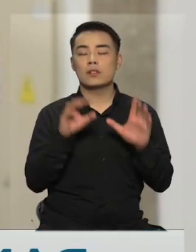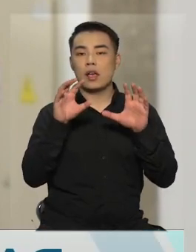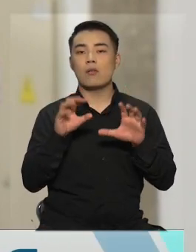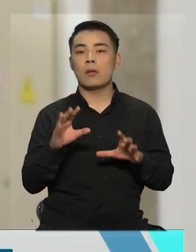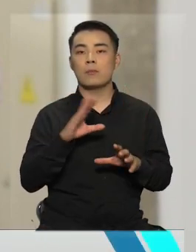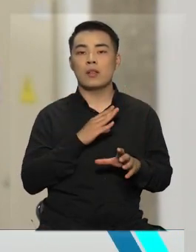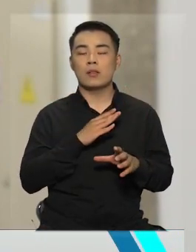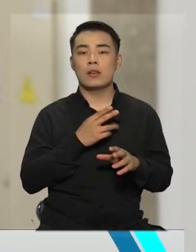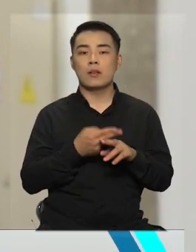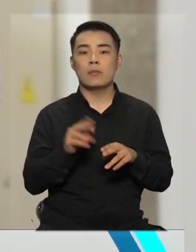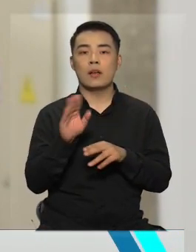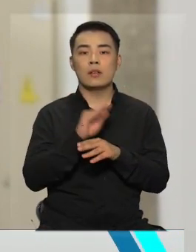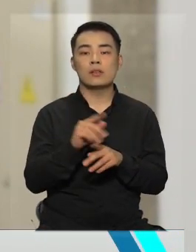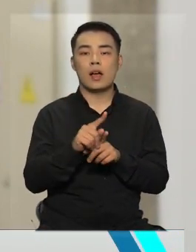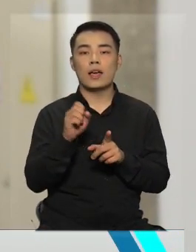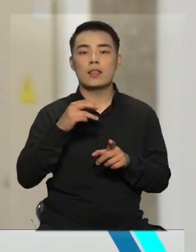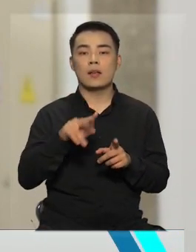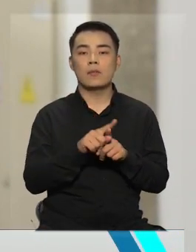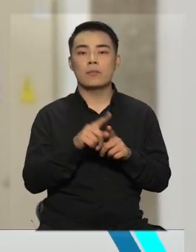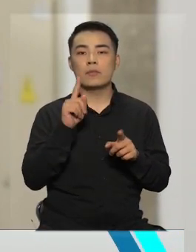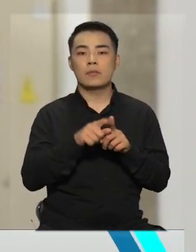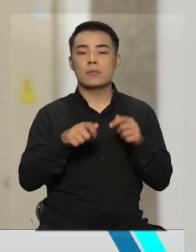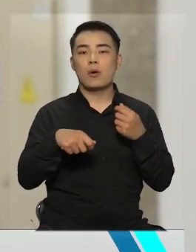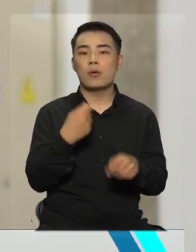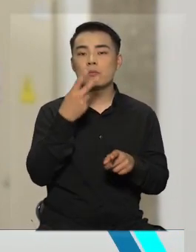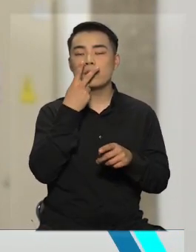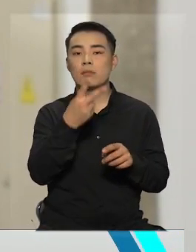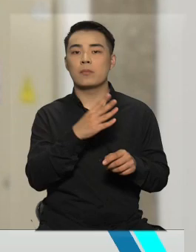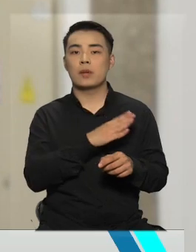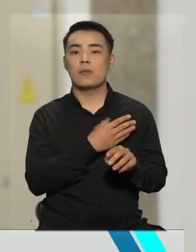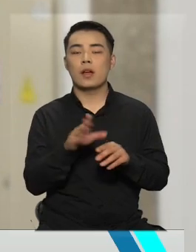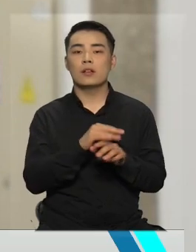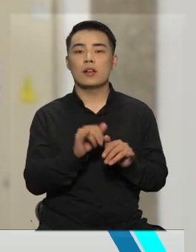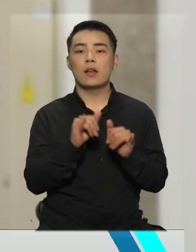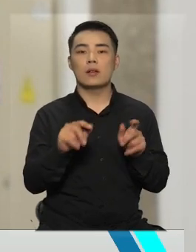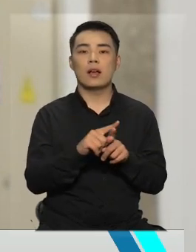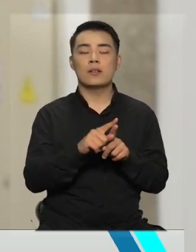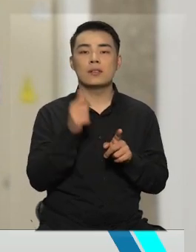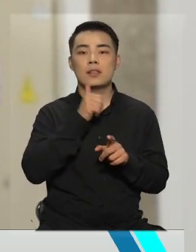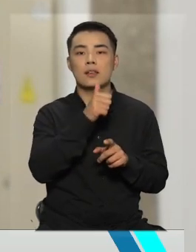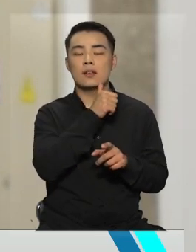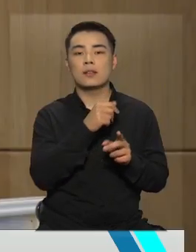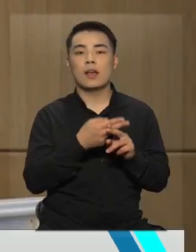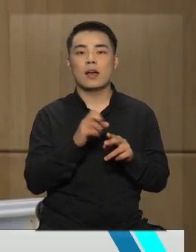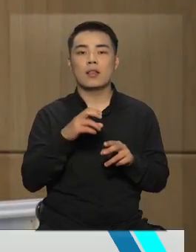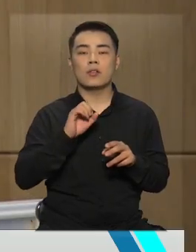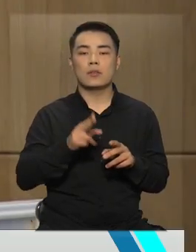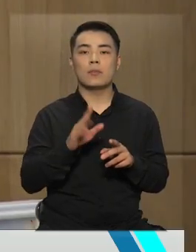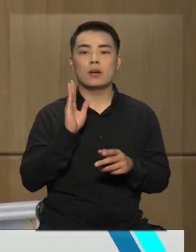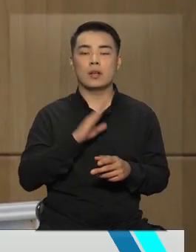в их числе порча агитационных материалов незаконный опрос общественного мнения распространение анонимных материалов